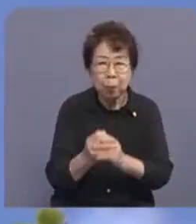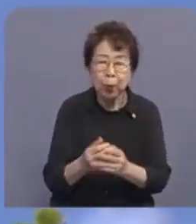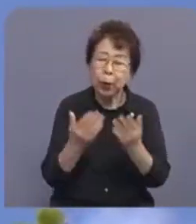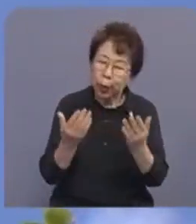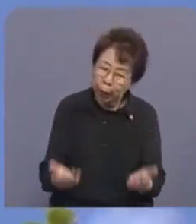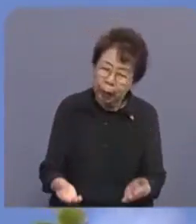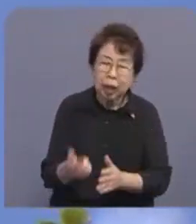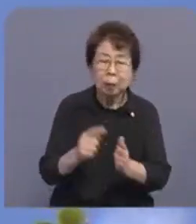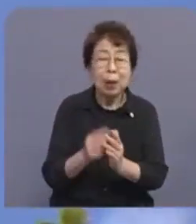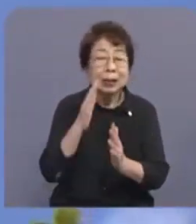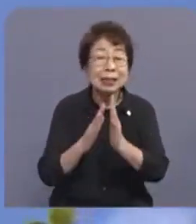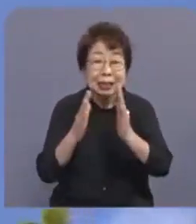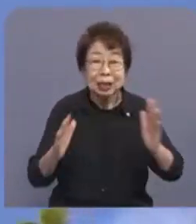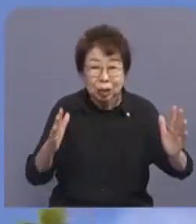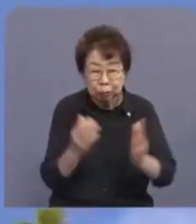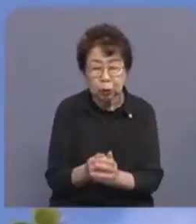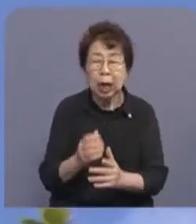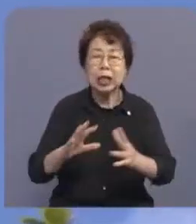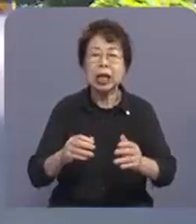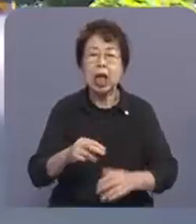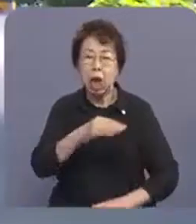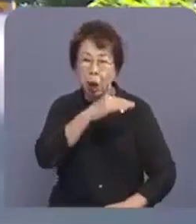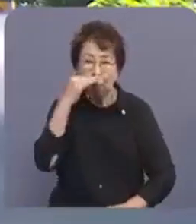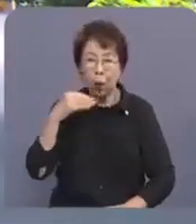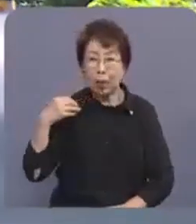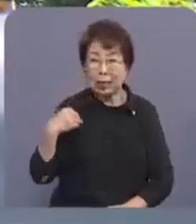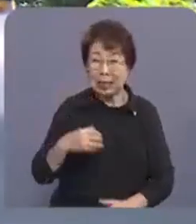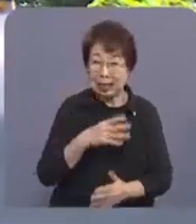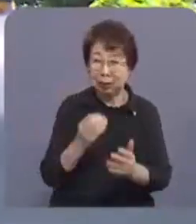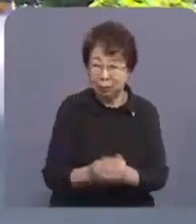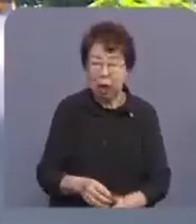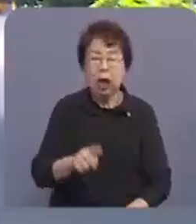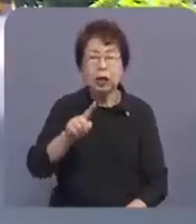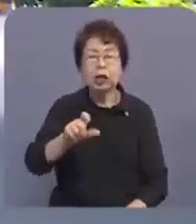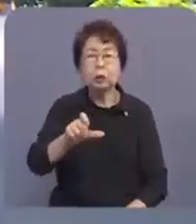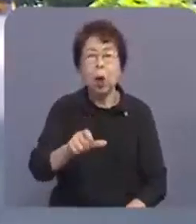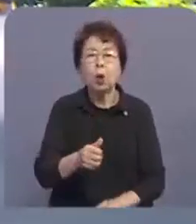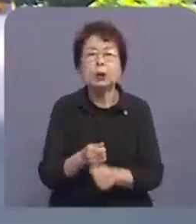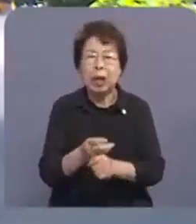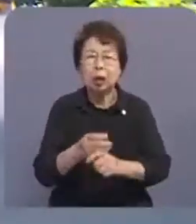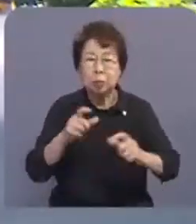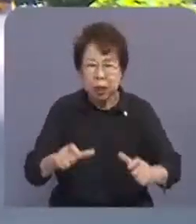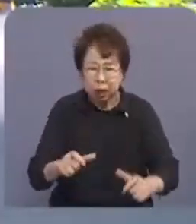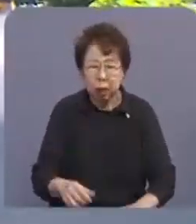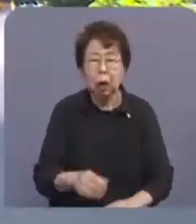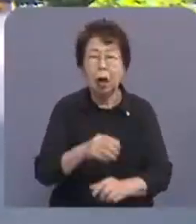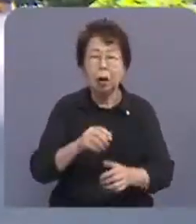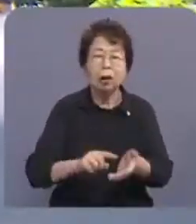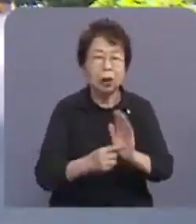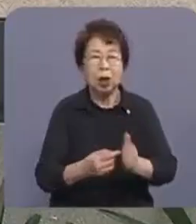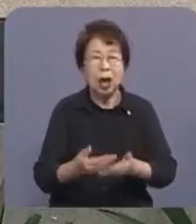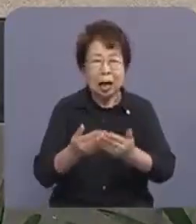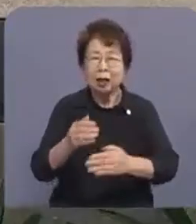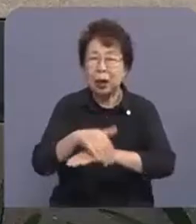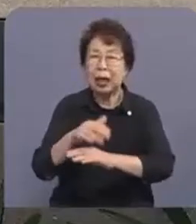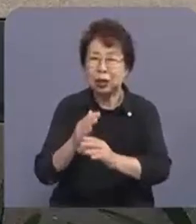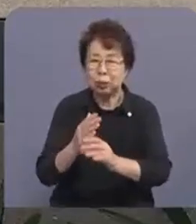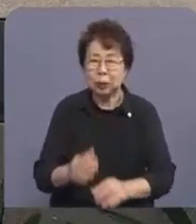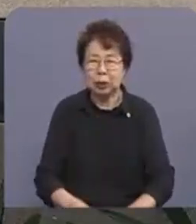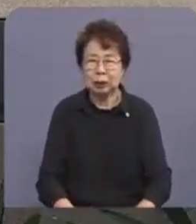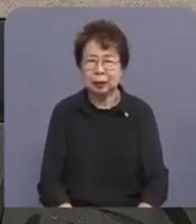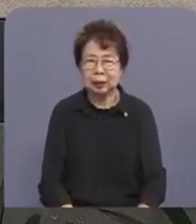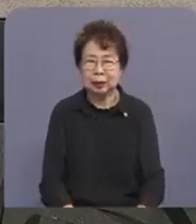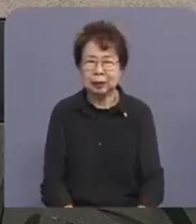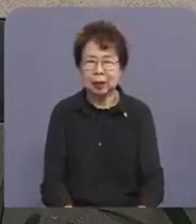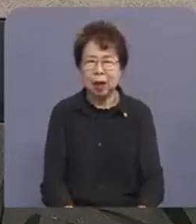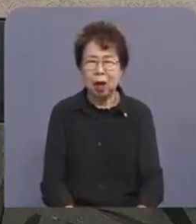수 있는 도시숲 면적을 세계보건기구 권고 기준인 15제곱미터까지 끌어올릴 계획입니다. 유토지는